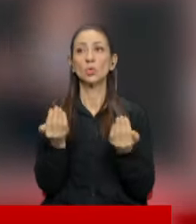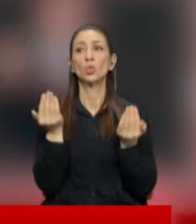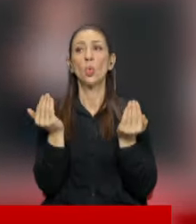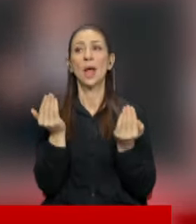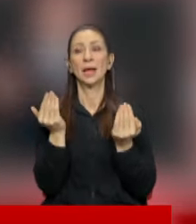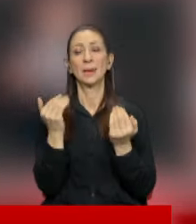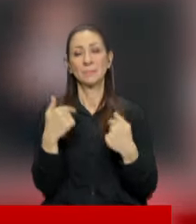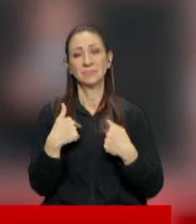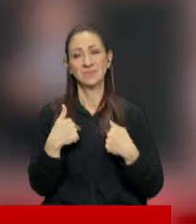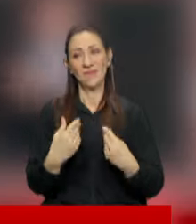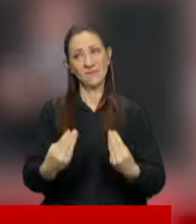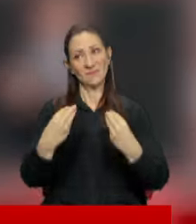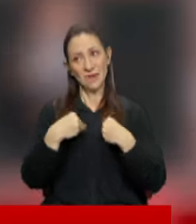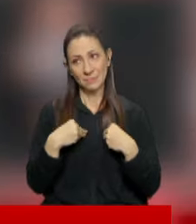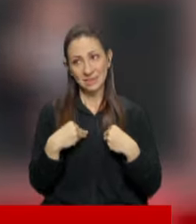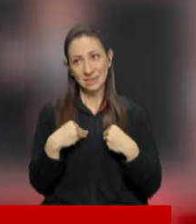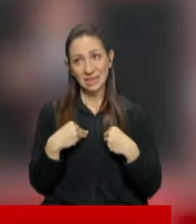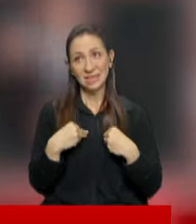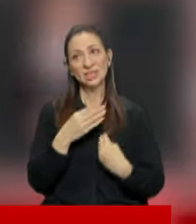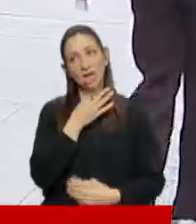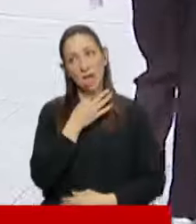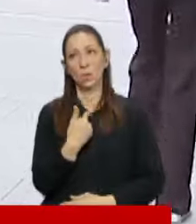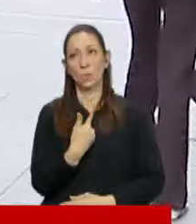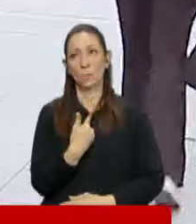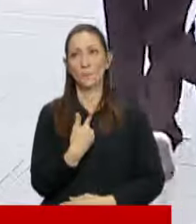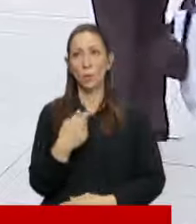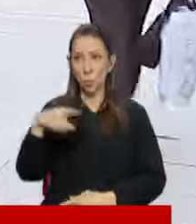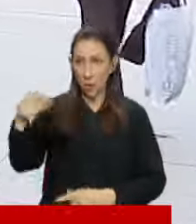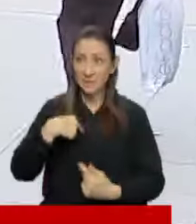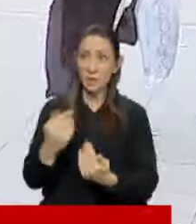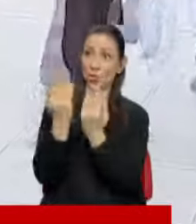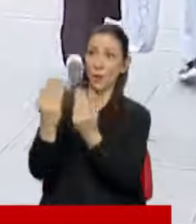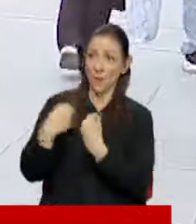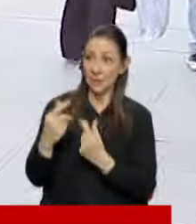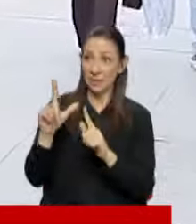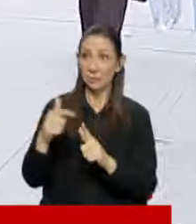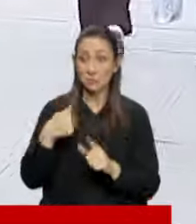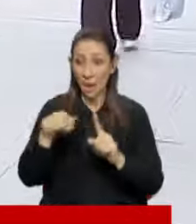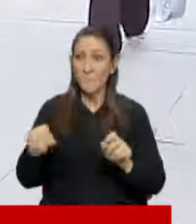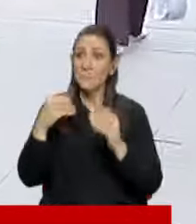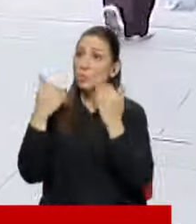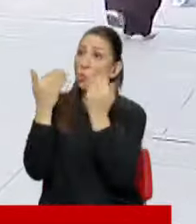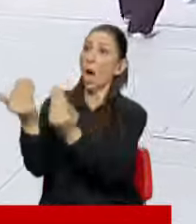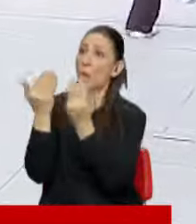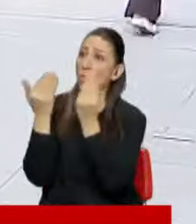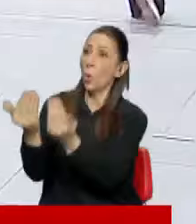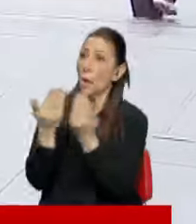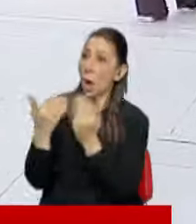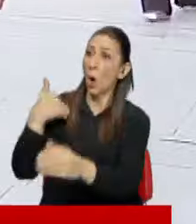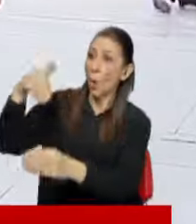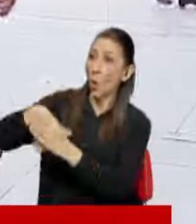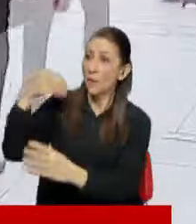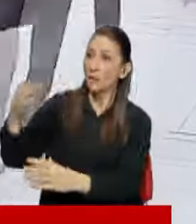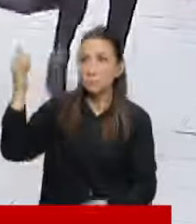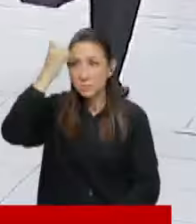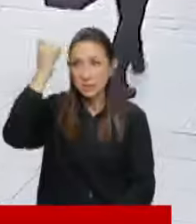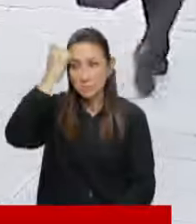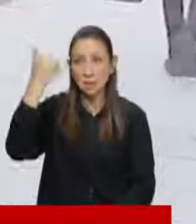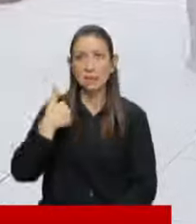dualarını bizden esirgememesini istirham ediyorum. Bunlar bize dua etmesi lazım. Bugüne kadar getirdik, bu zamana kadar oy verdik ama